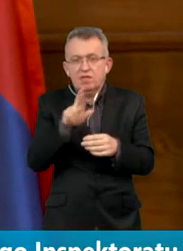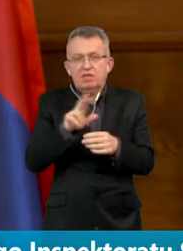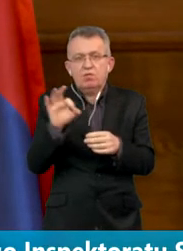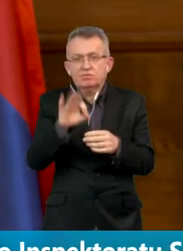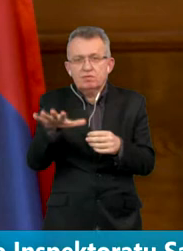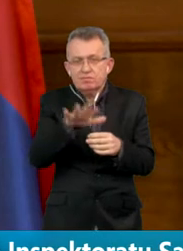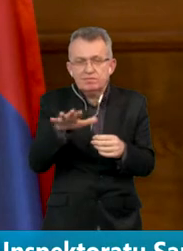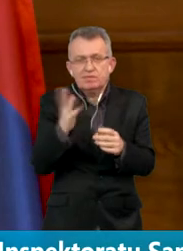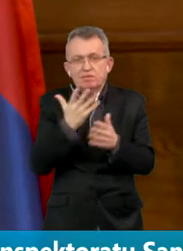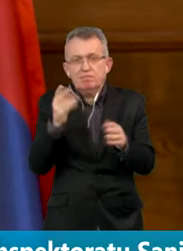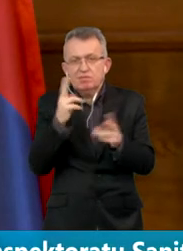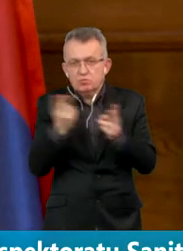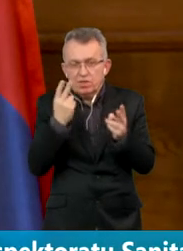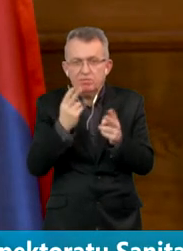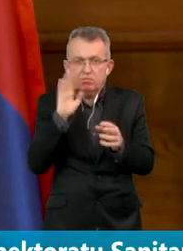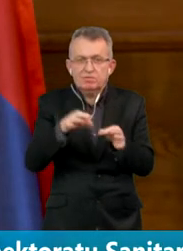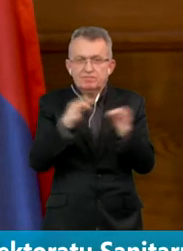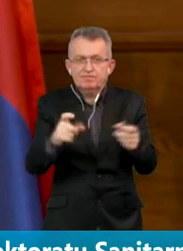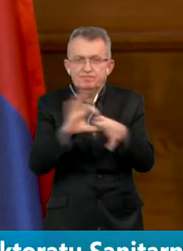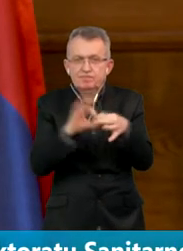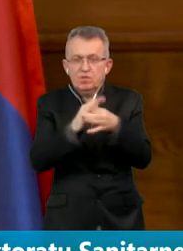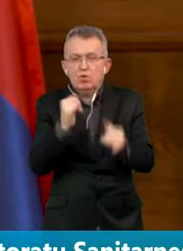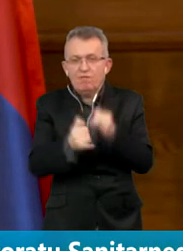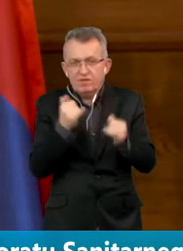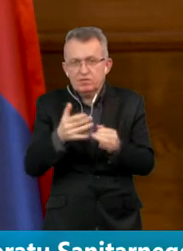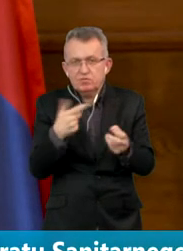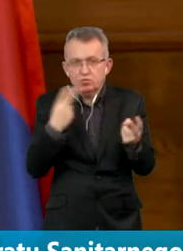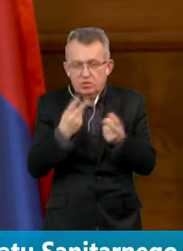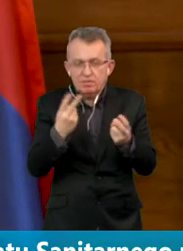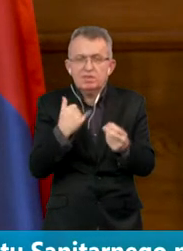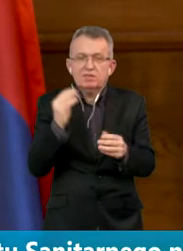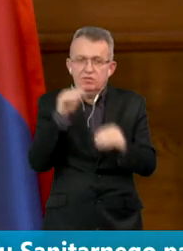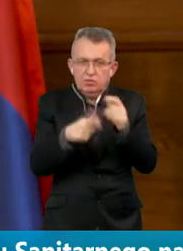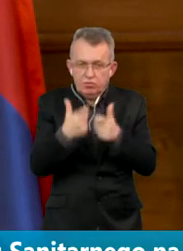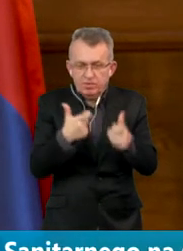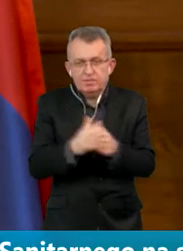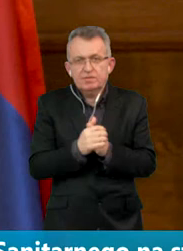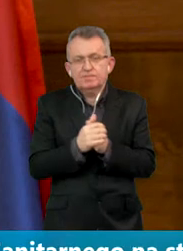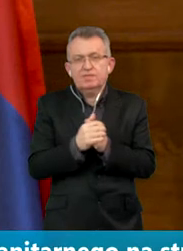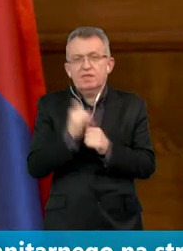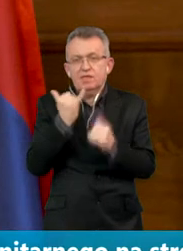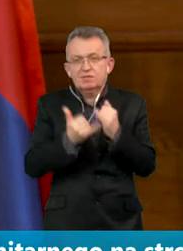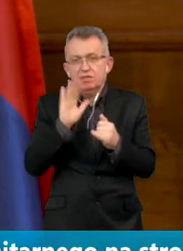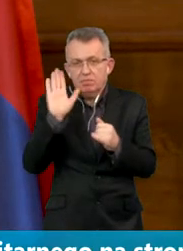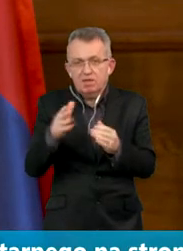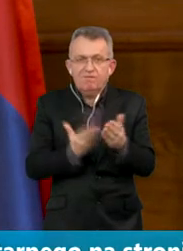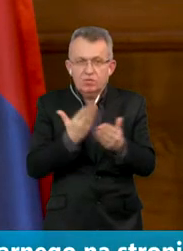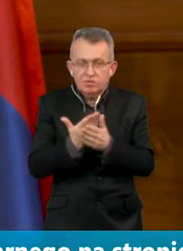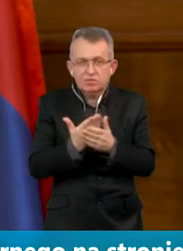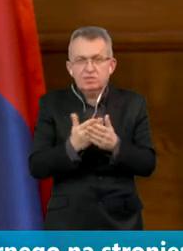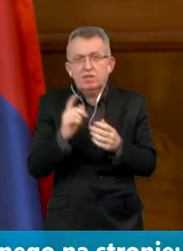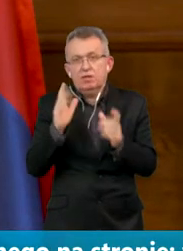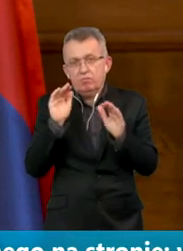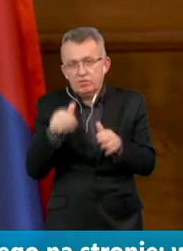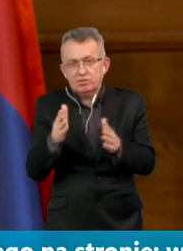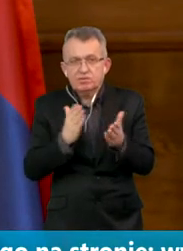takie miejsca, gdzie te stojaki na rowery są dostawiane, więc jeżeli ma Pan takie wnioski, to najchętniej